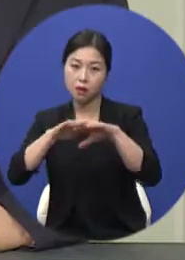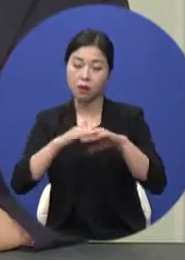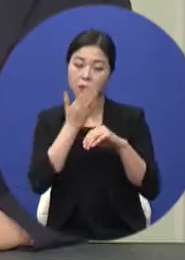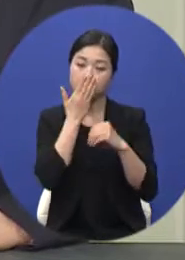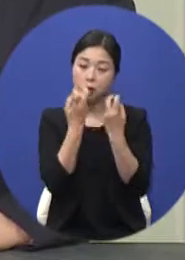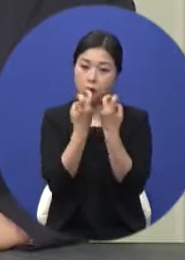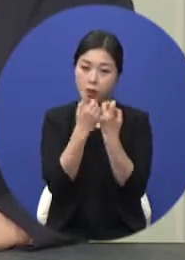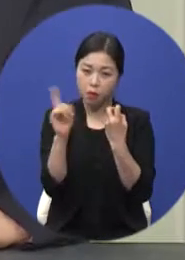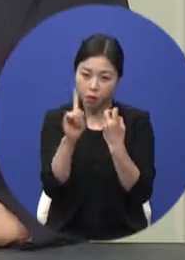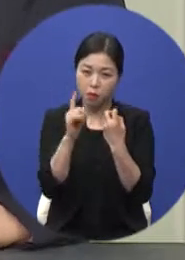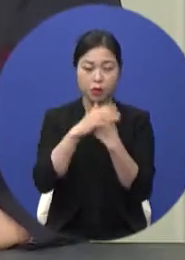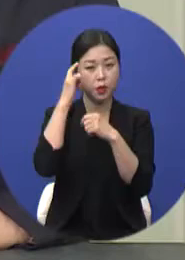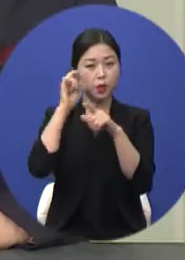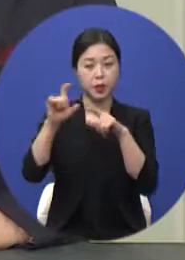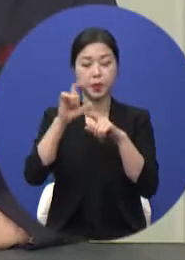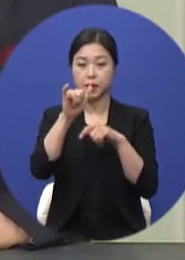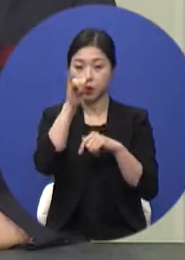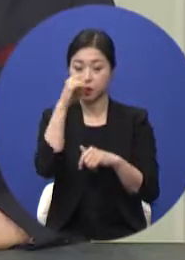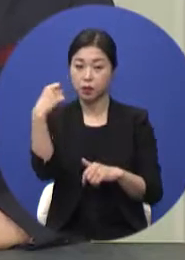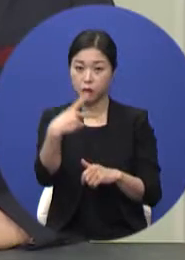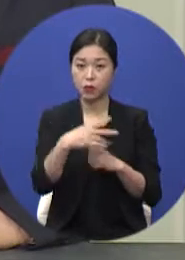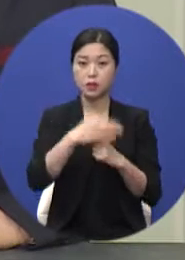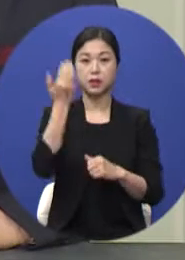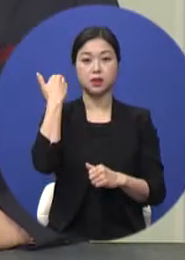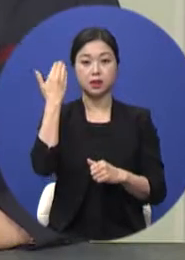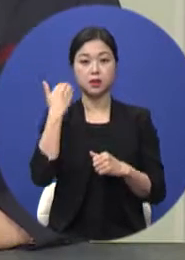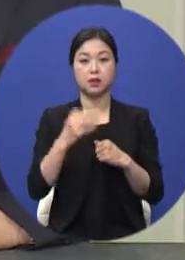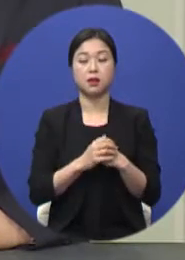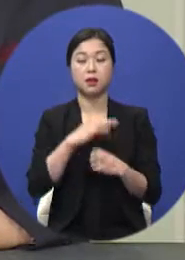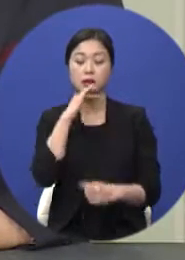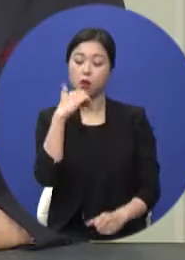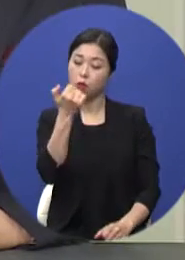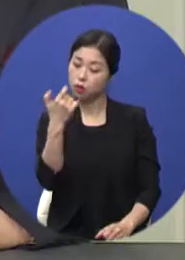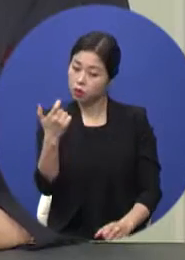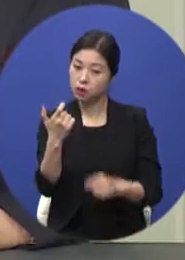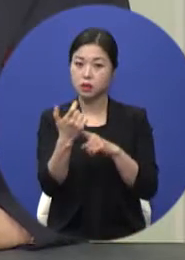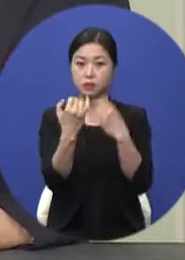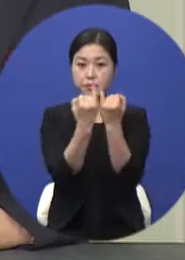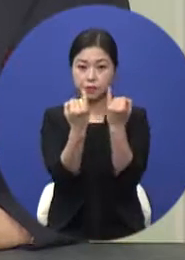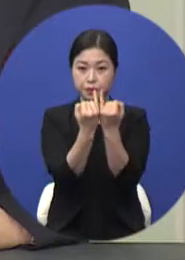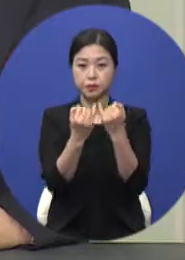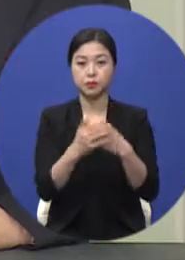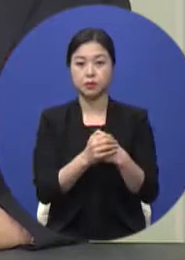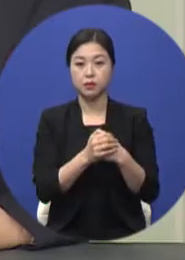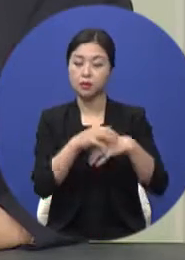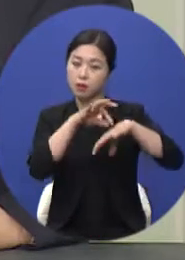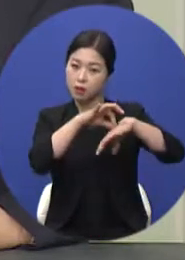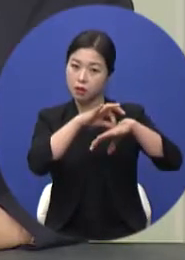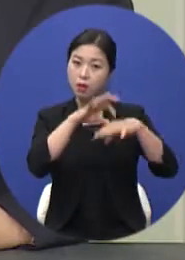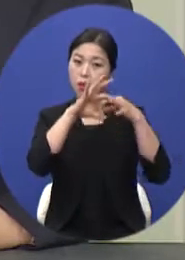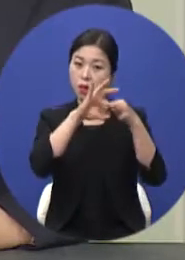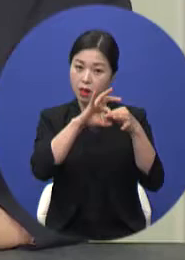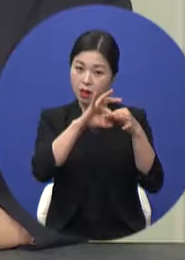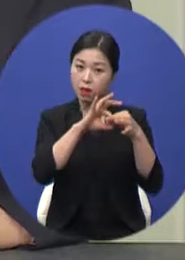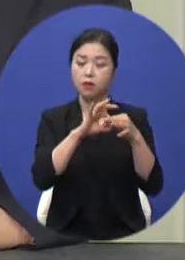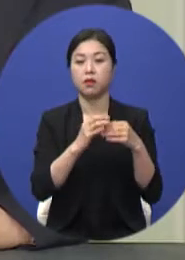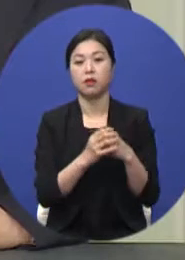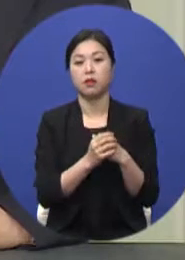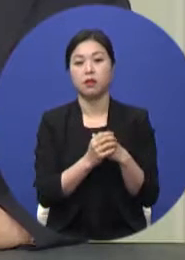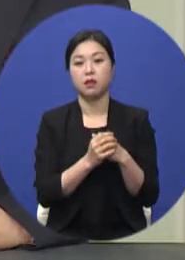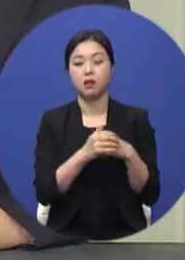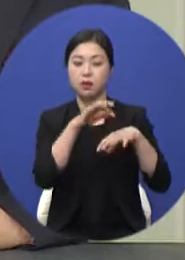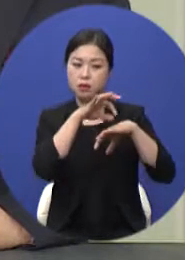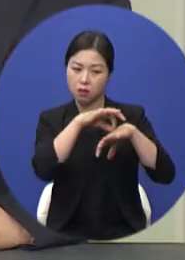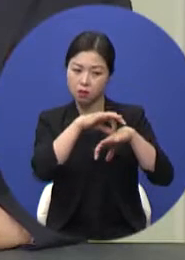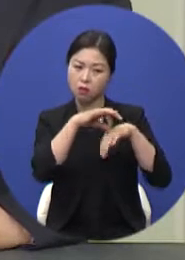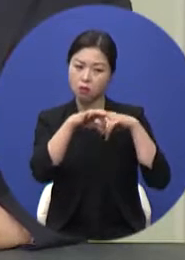있고 이제 최근에는 이제 중년의 여성들의 성적인 어떤 그 액티비티나 네.